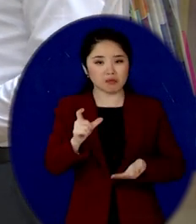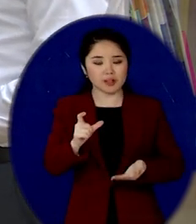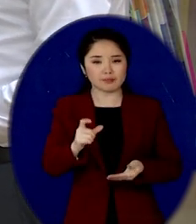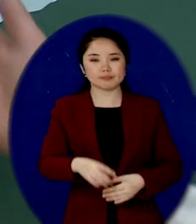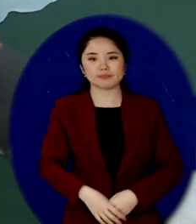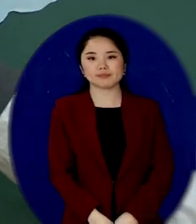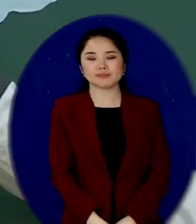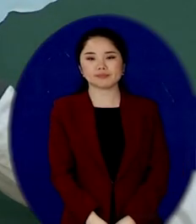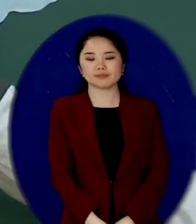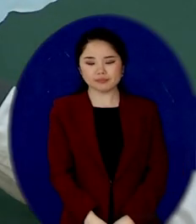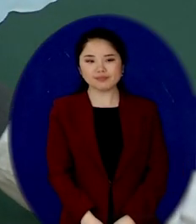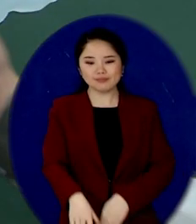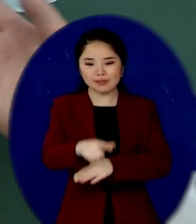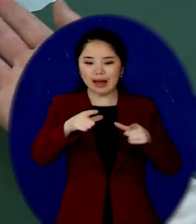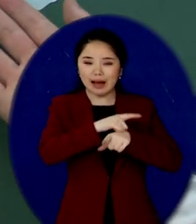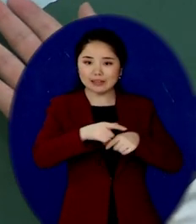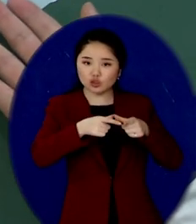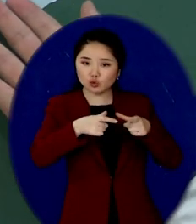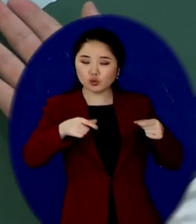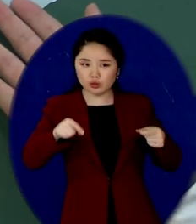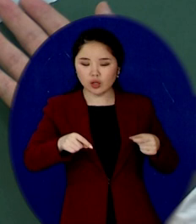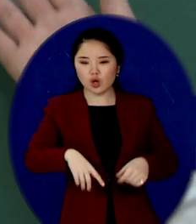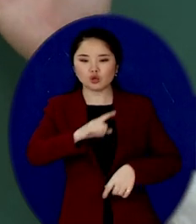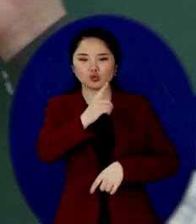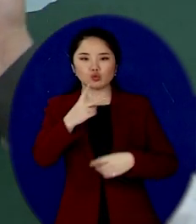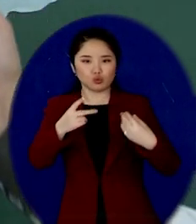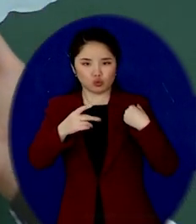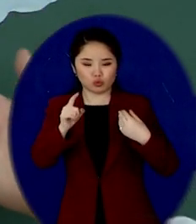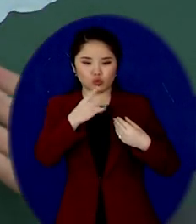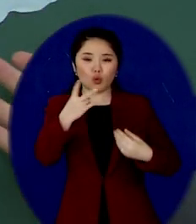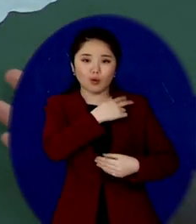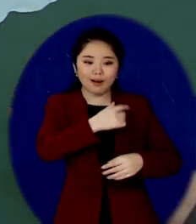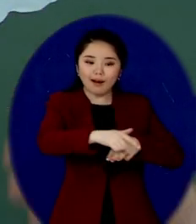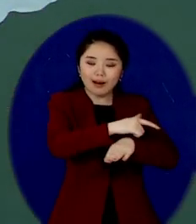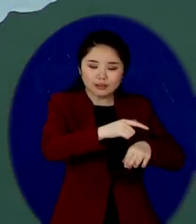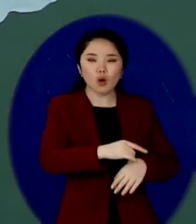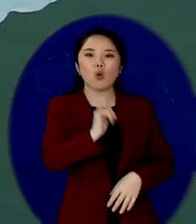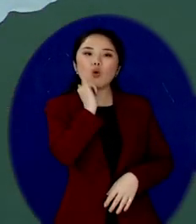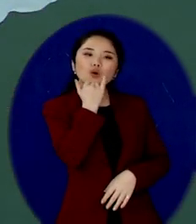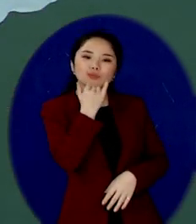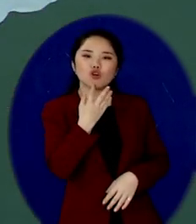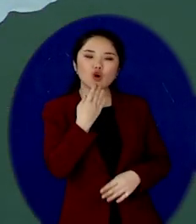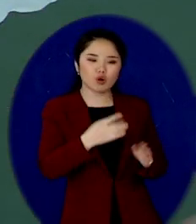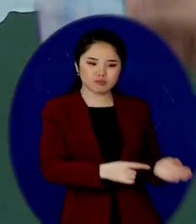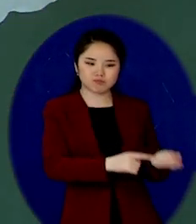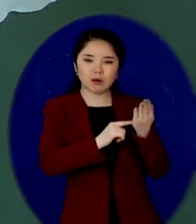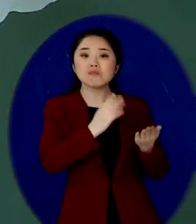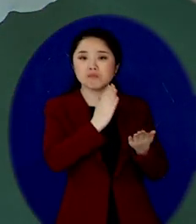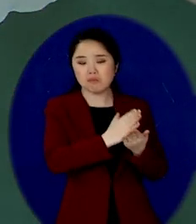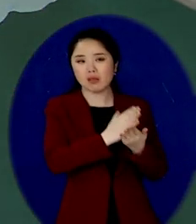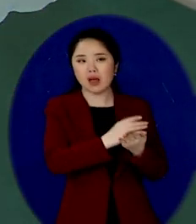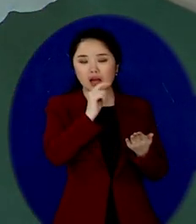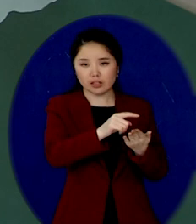вэ? Газрын зурагт зүүн хэсэгт буюу Хинтээ аймаг маань улбар шар өнгөөр дүрслэгдэжээ.